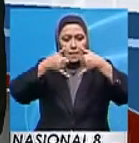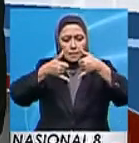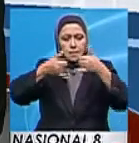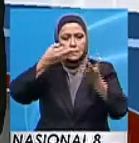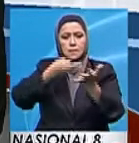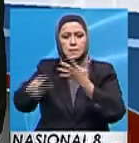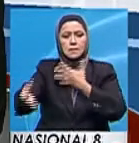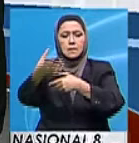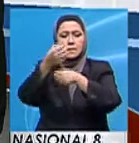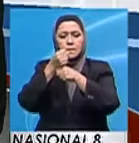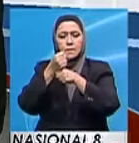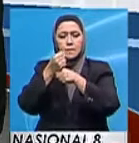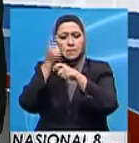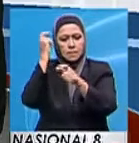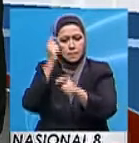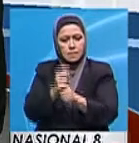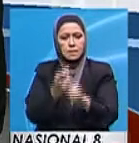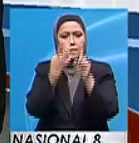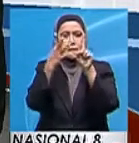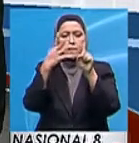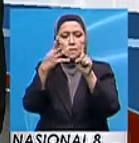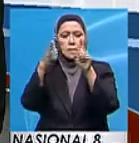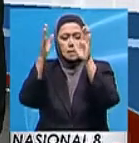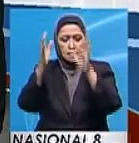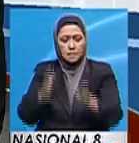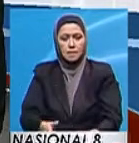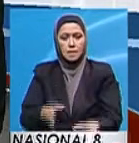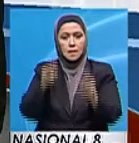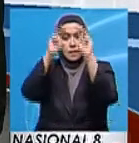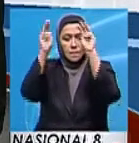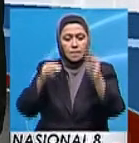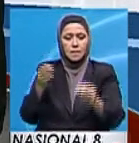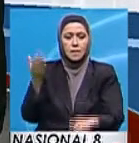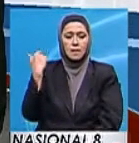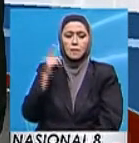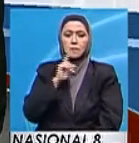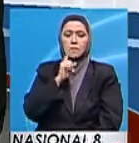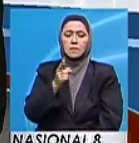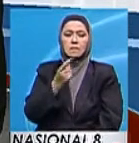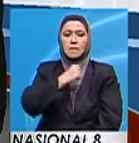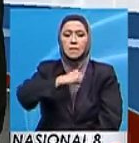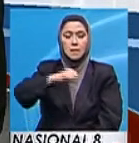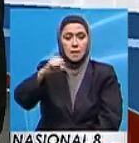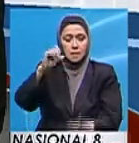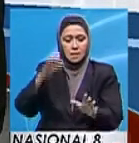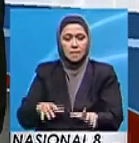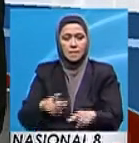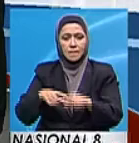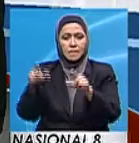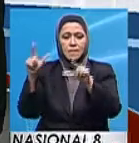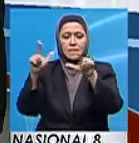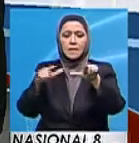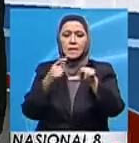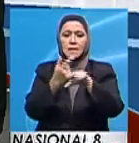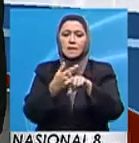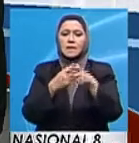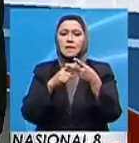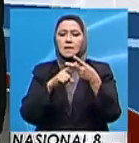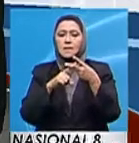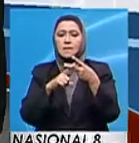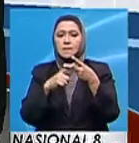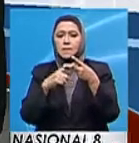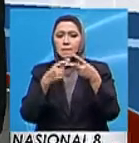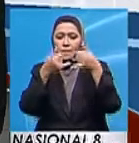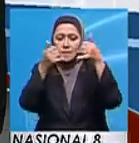14 pemain musim lalu, The Fighters mempertaruhkan penyerang berbisa dari Perak, Bobby Gonzalez, serta dua awang import